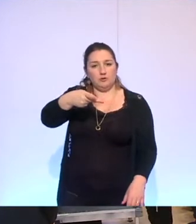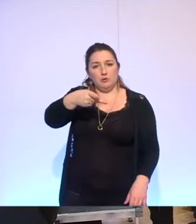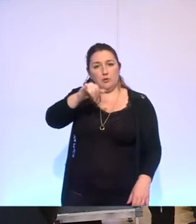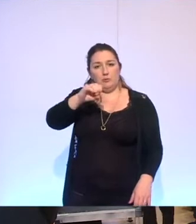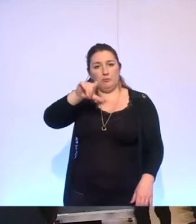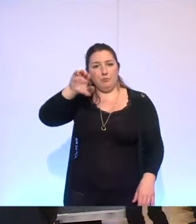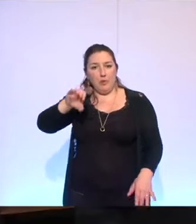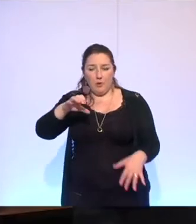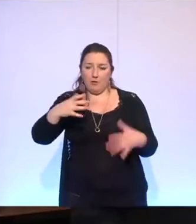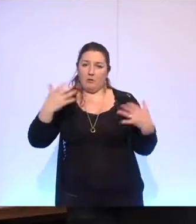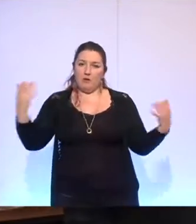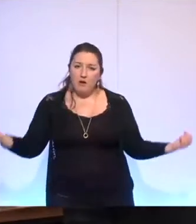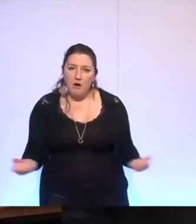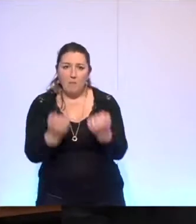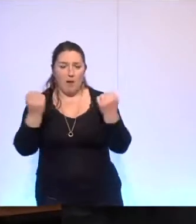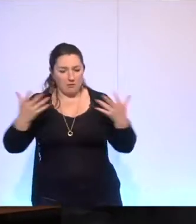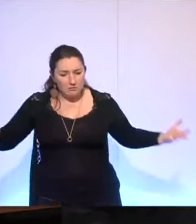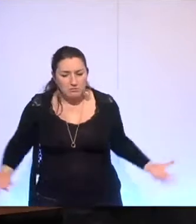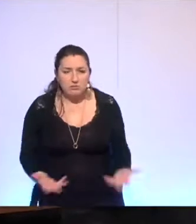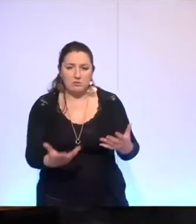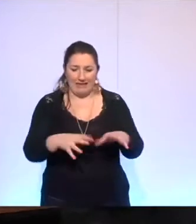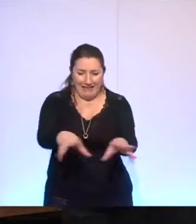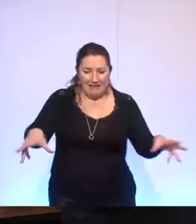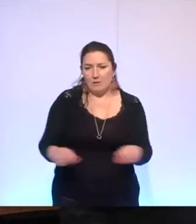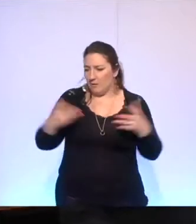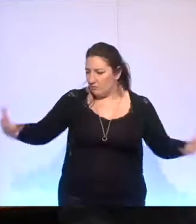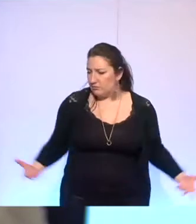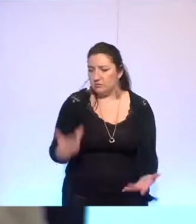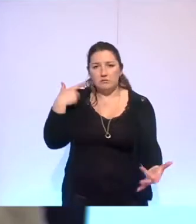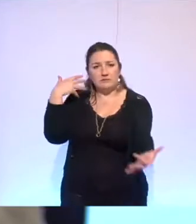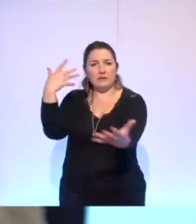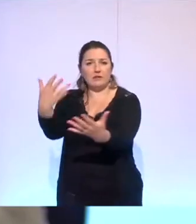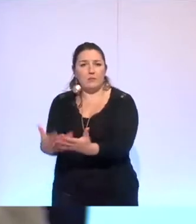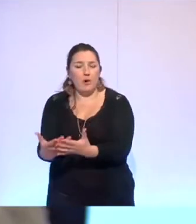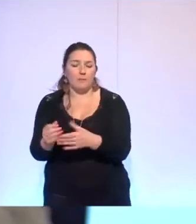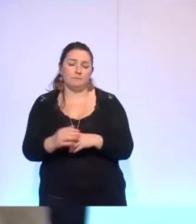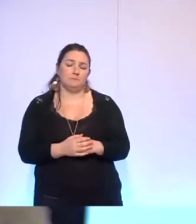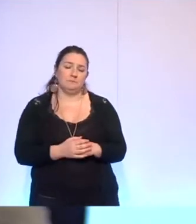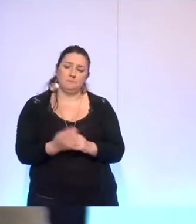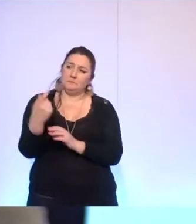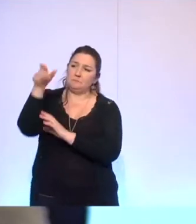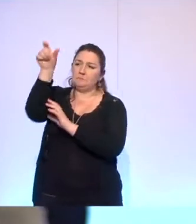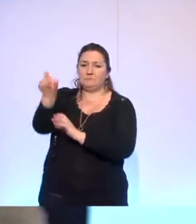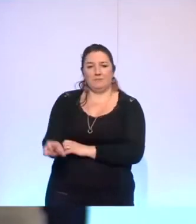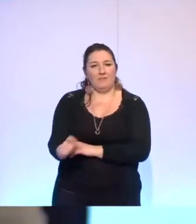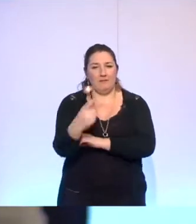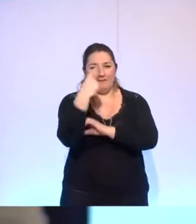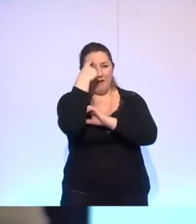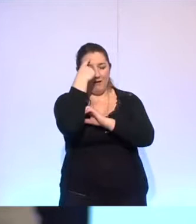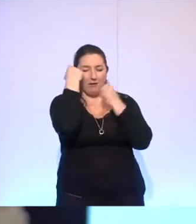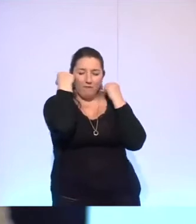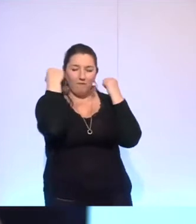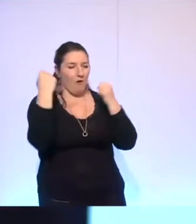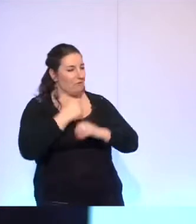que nous avons réalisé ensemble ces derniers mois. Il a révélé quelle était la force de son caractère et aussi